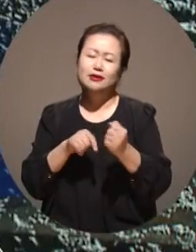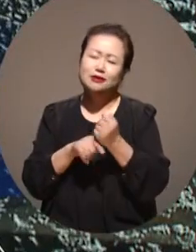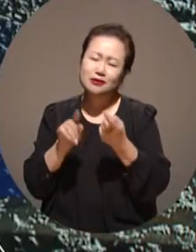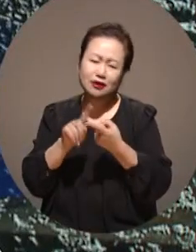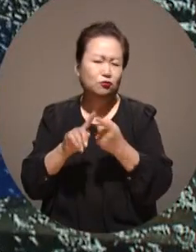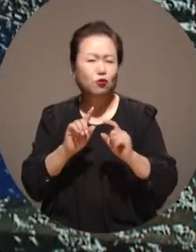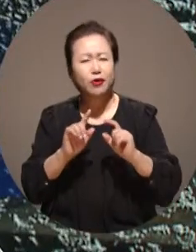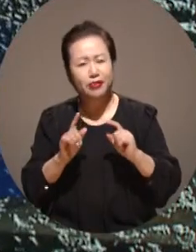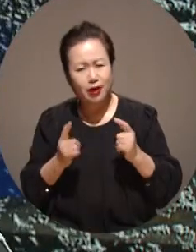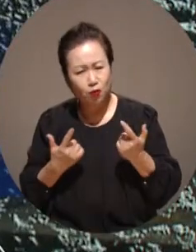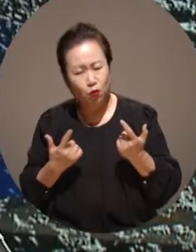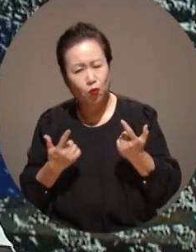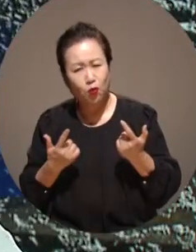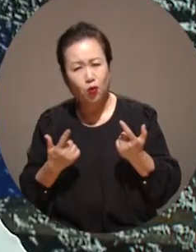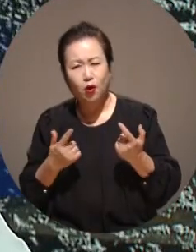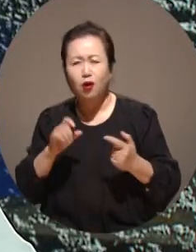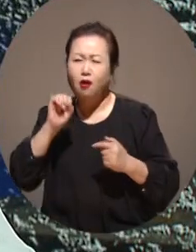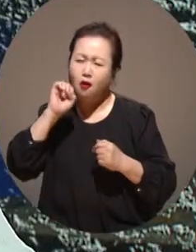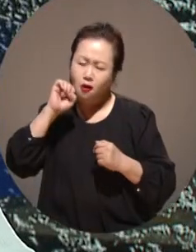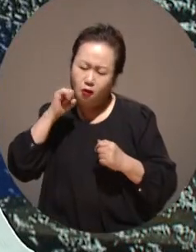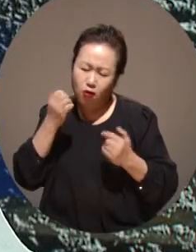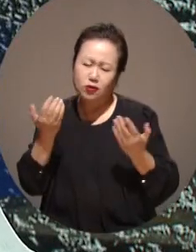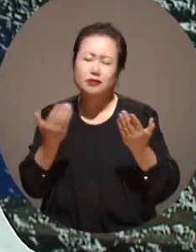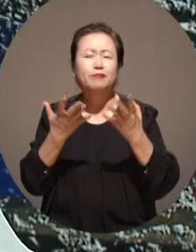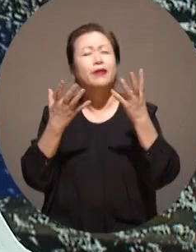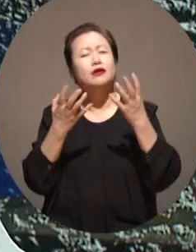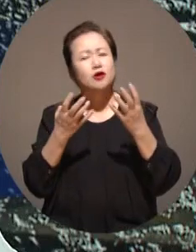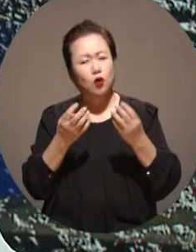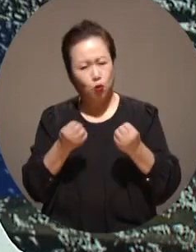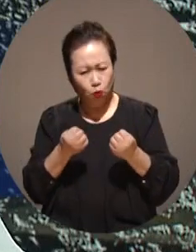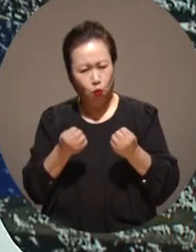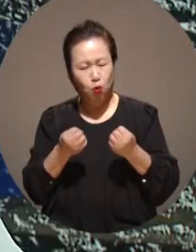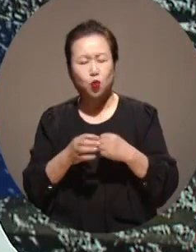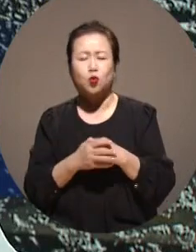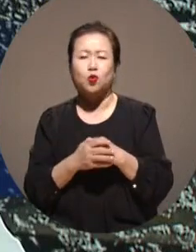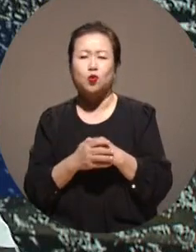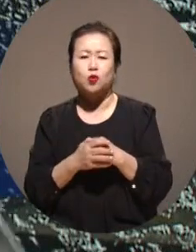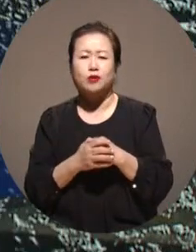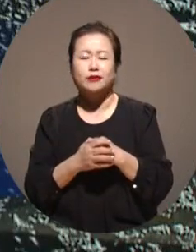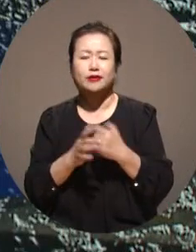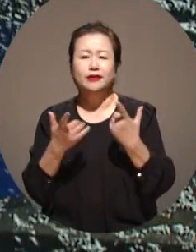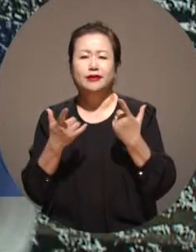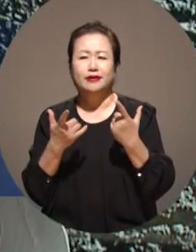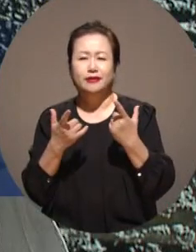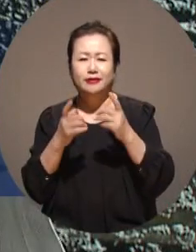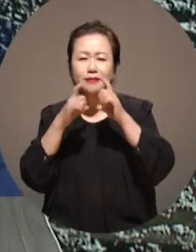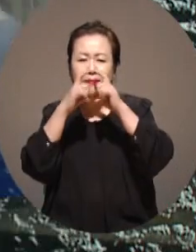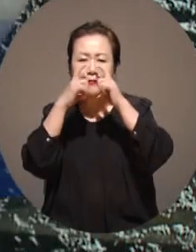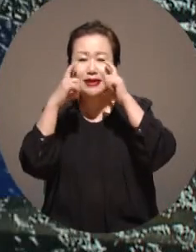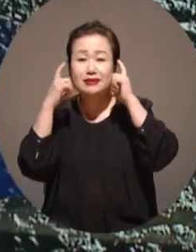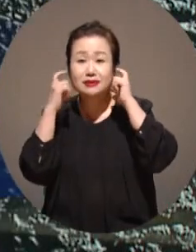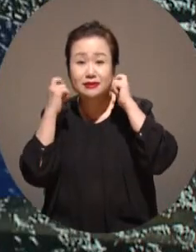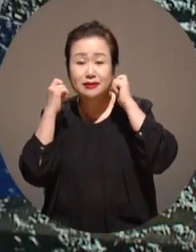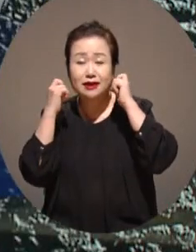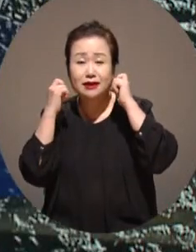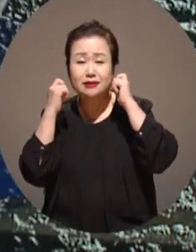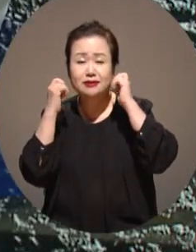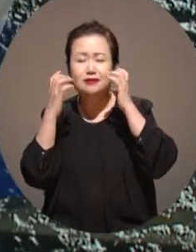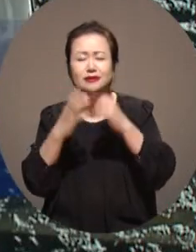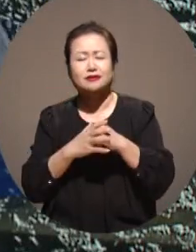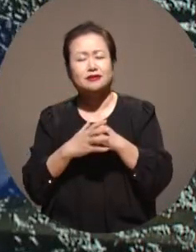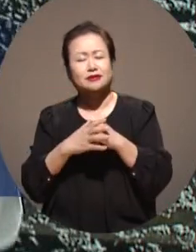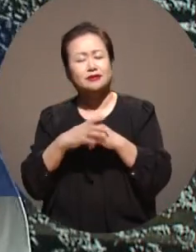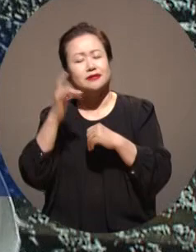안 되고 여러 가지로 어려운 일이 많이 있고 이러한 마스크와 같은 그런